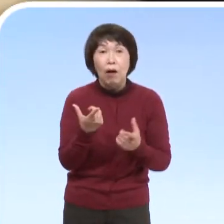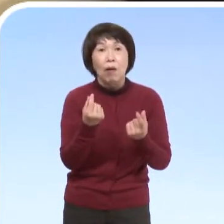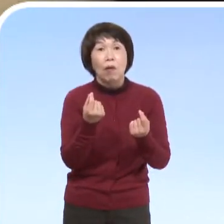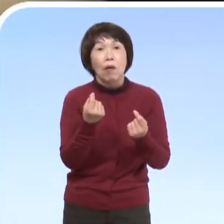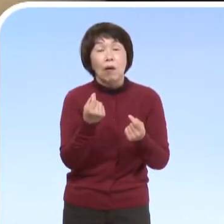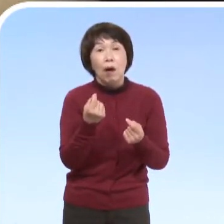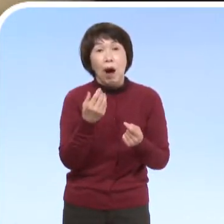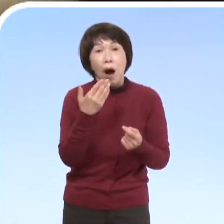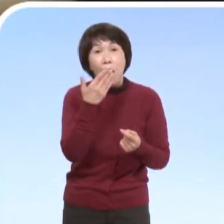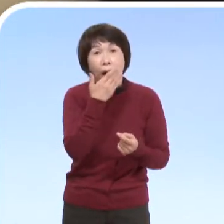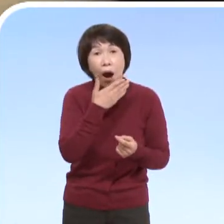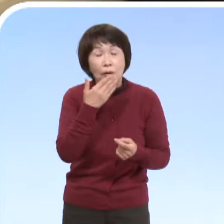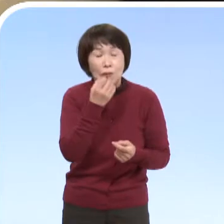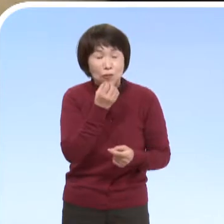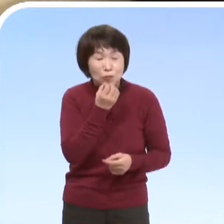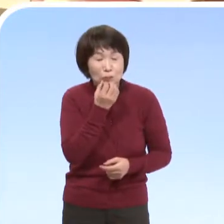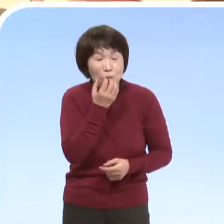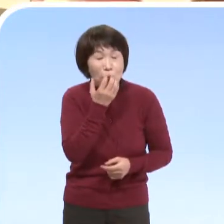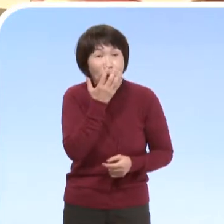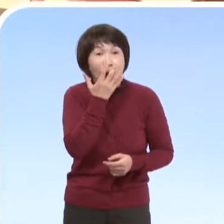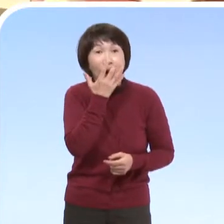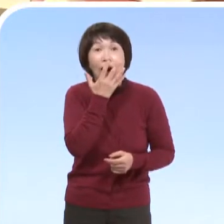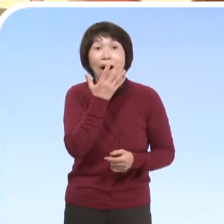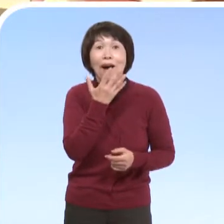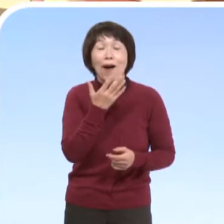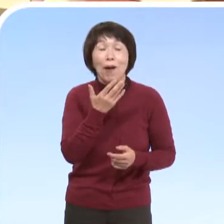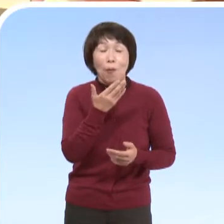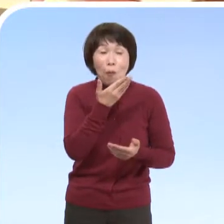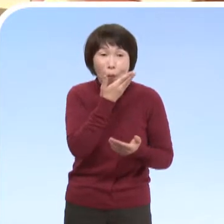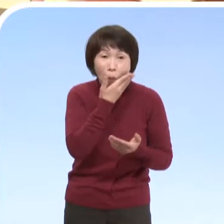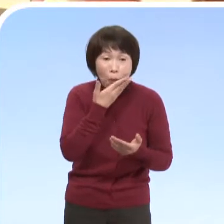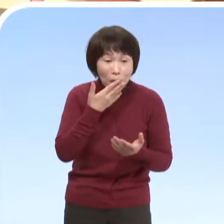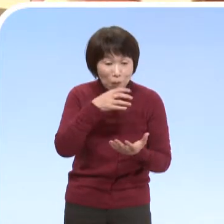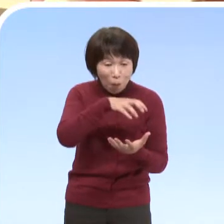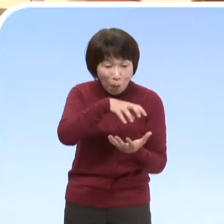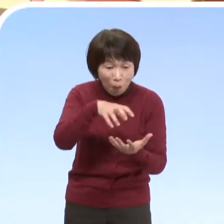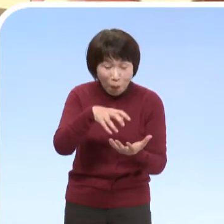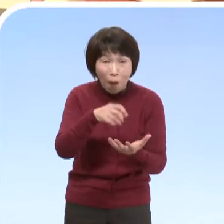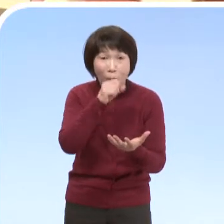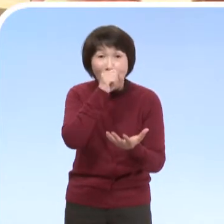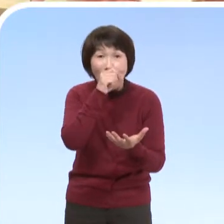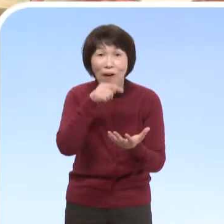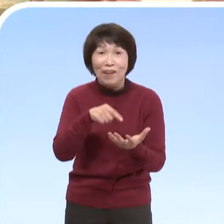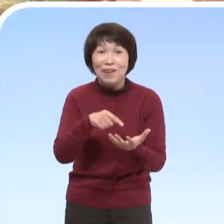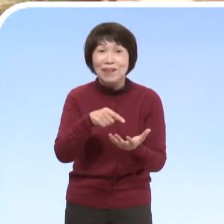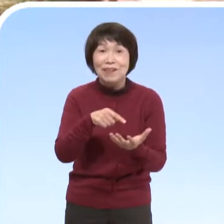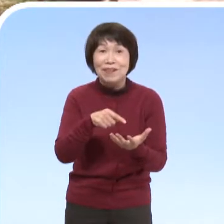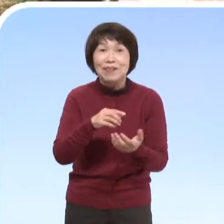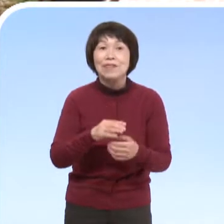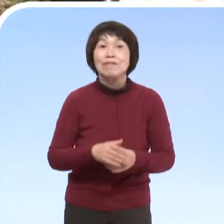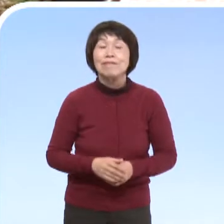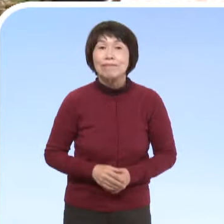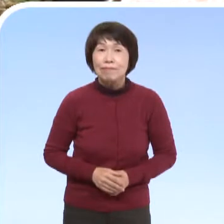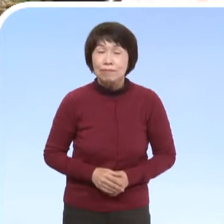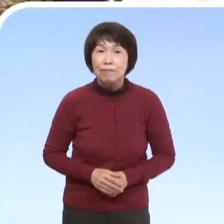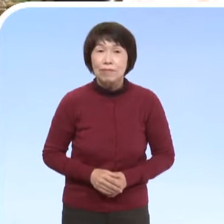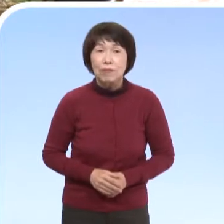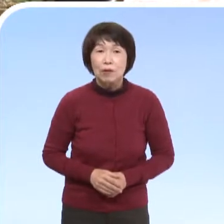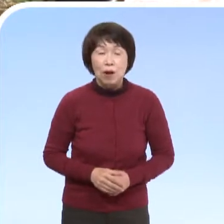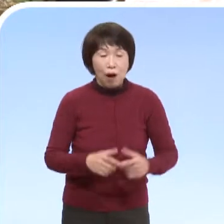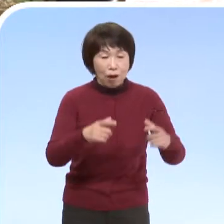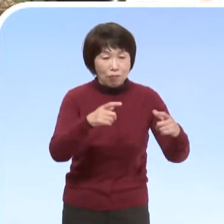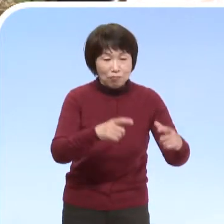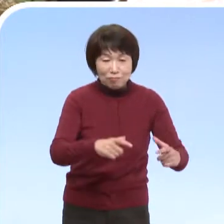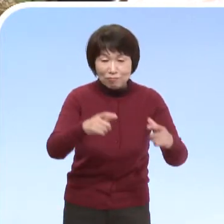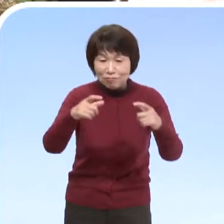甘さがすごい広がります。本当にこれ贅沢な森になってますよね。 はい、そうですね、 これすべてで全部